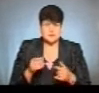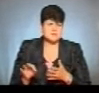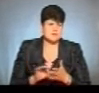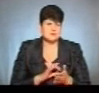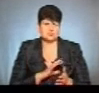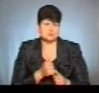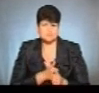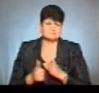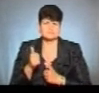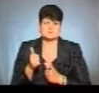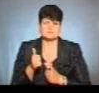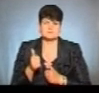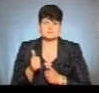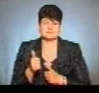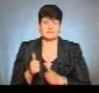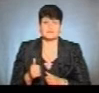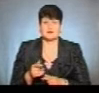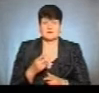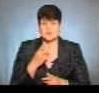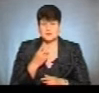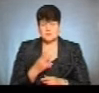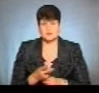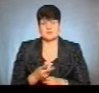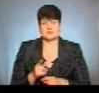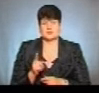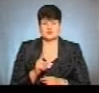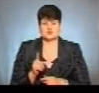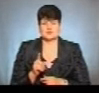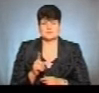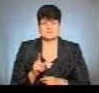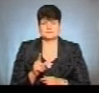лідером перегонів. Тобто бачите, що навіть, скажімо, такий